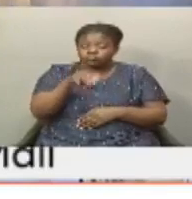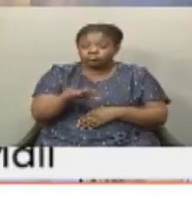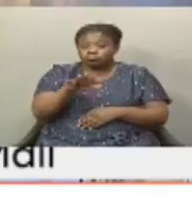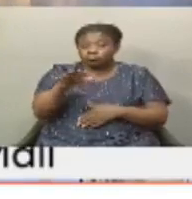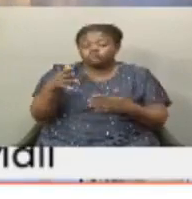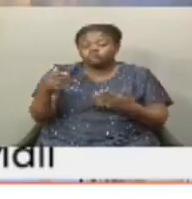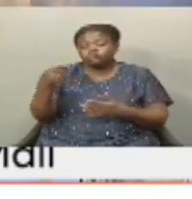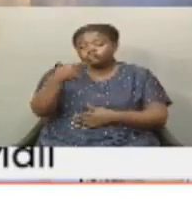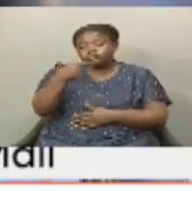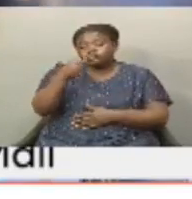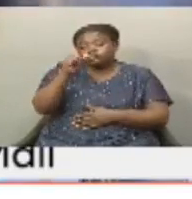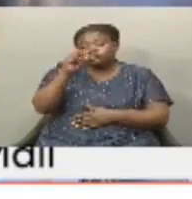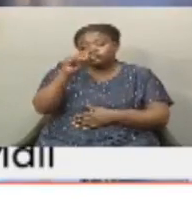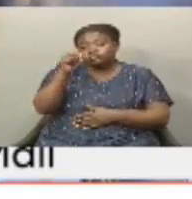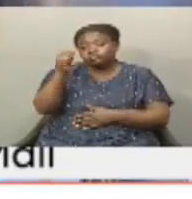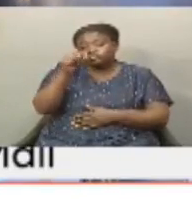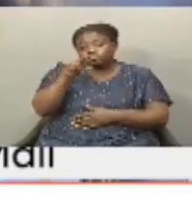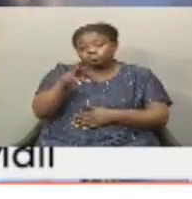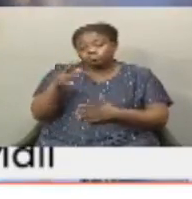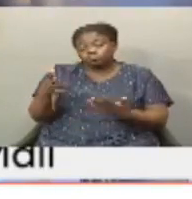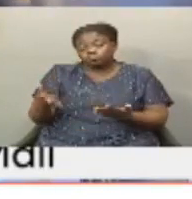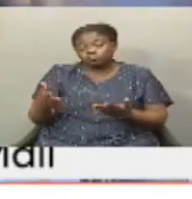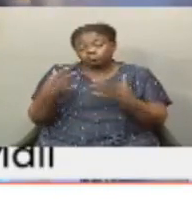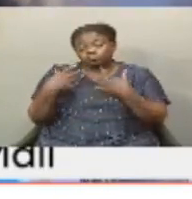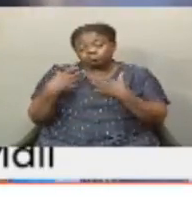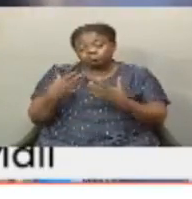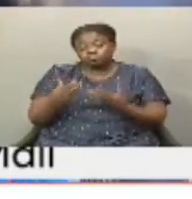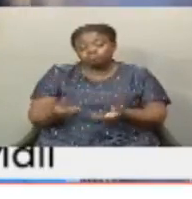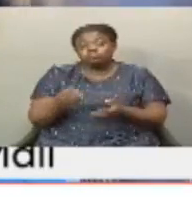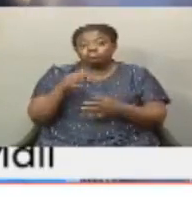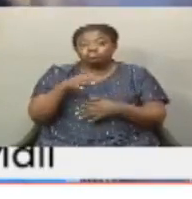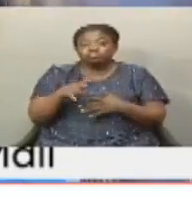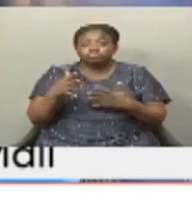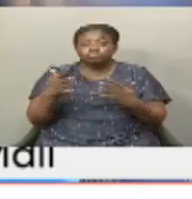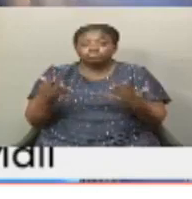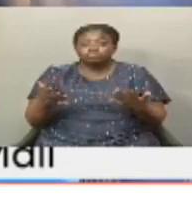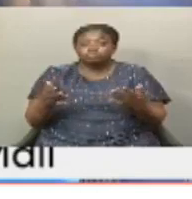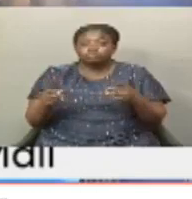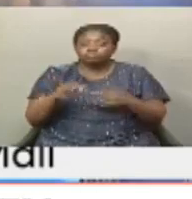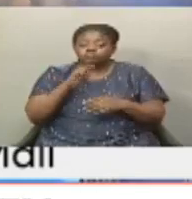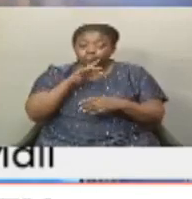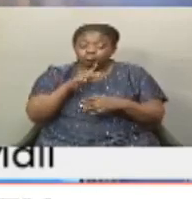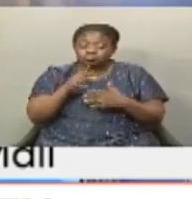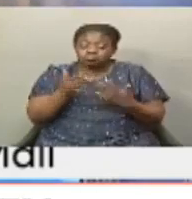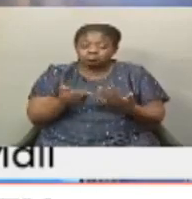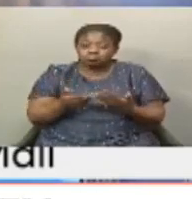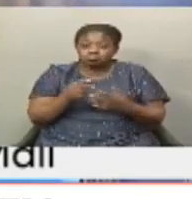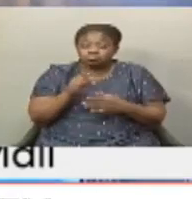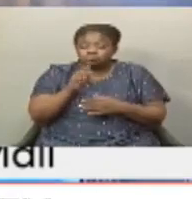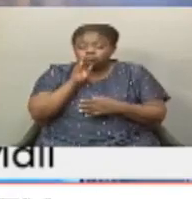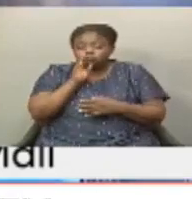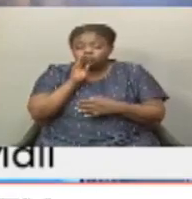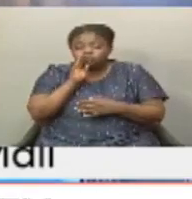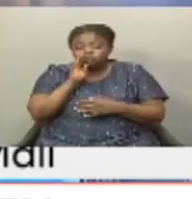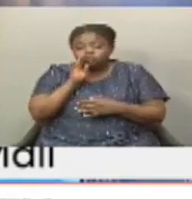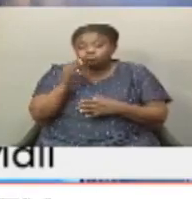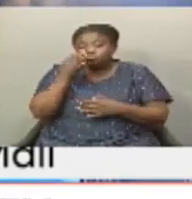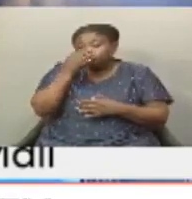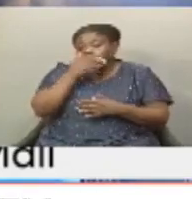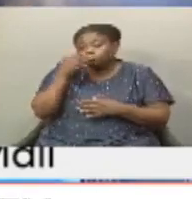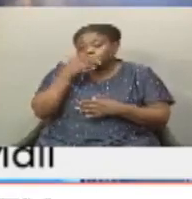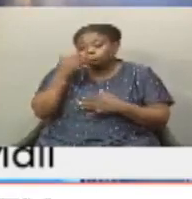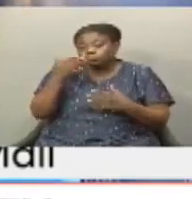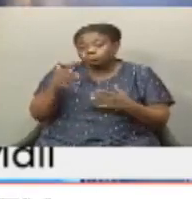ye ntangawuuzi. Ebasumbuye nnyo entangawuuzi, eboogeza obwama beereyo. Oyiro wa